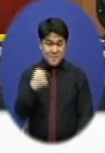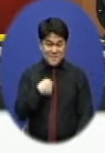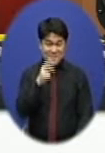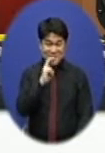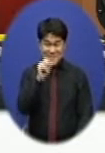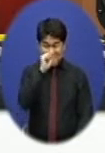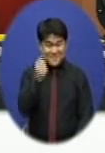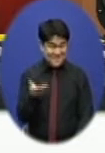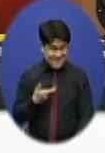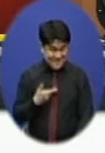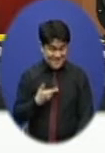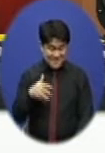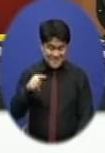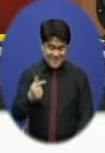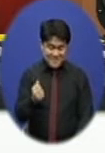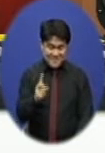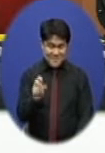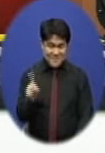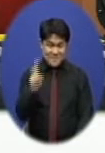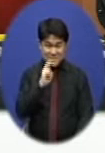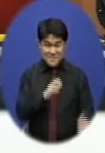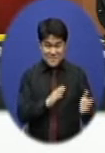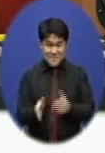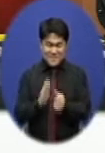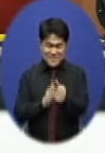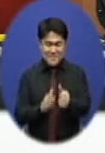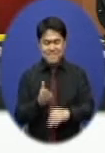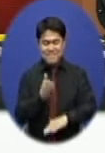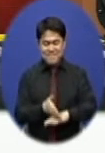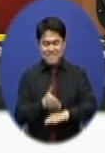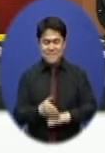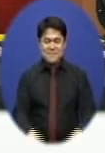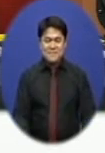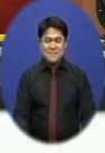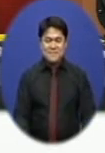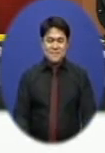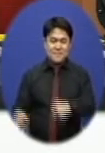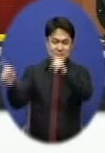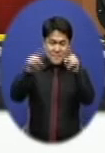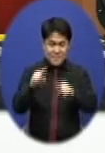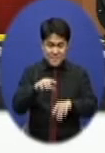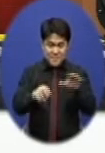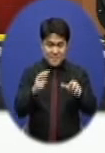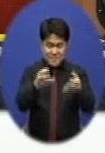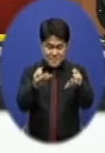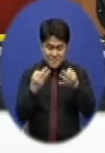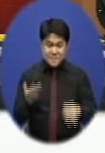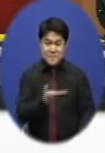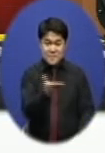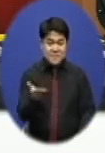노래 사랑하는 네. 노래. 네. 춘향아 준비해 주세요. 네, 네. 고맙습니다. 네. 전국에 네. 계신 시청자